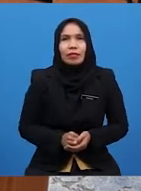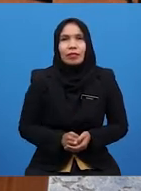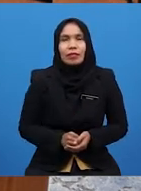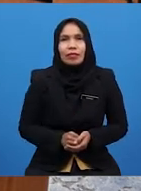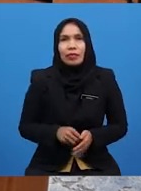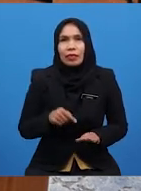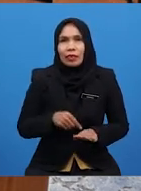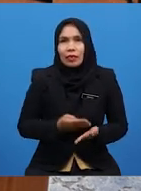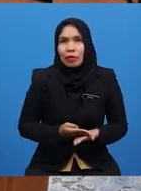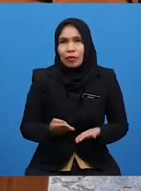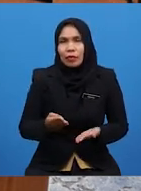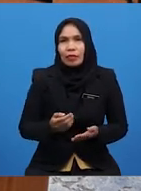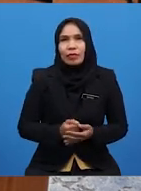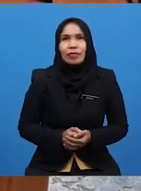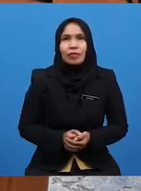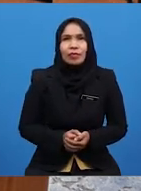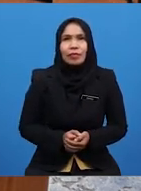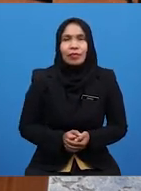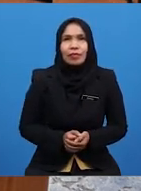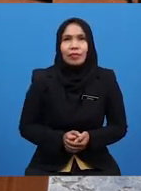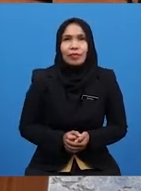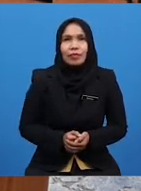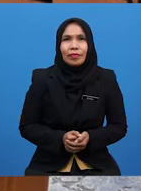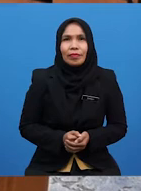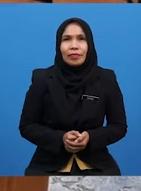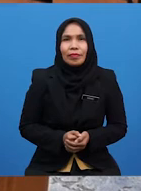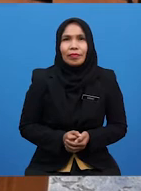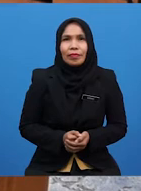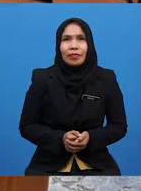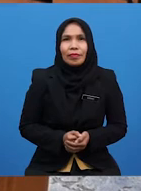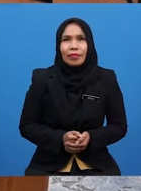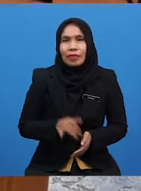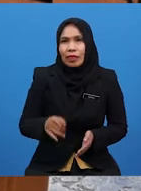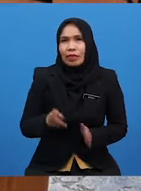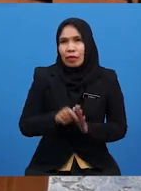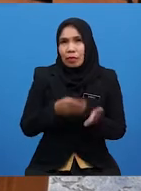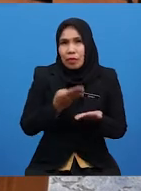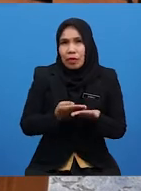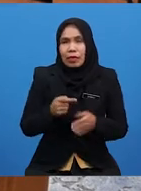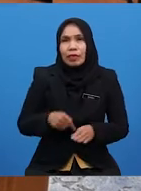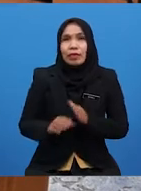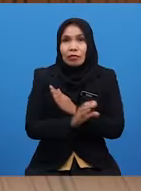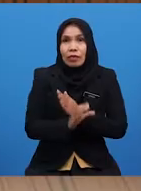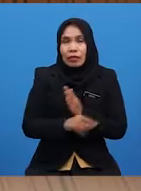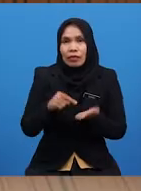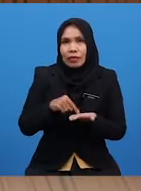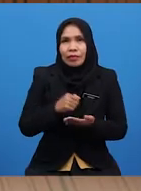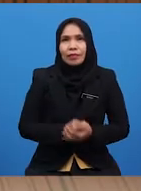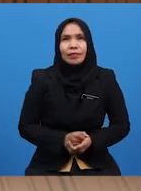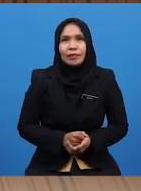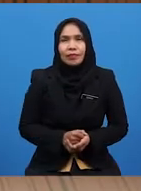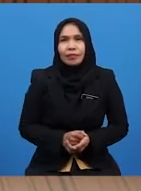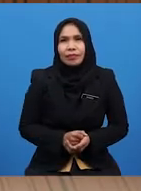sebagai salah satu konsep rekabentuk hiasan dalaman yang terbaik di negeri ini Hai